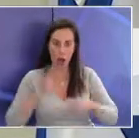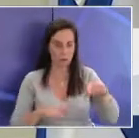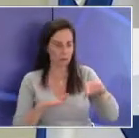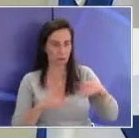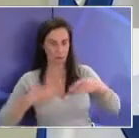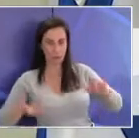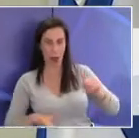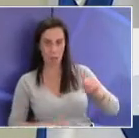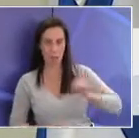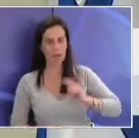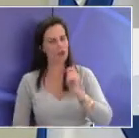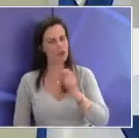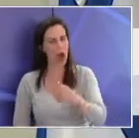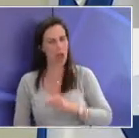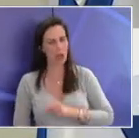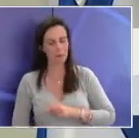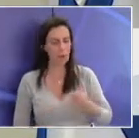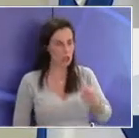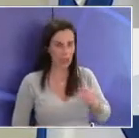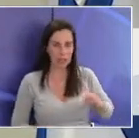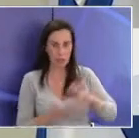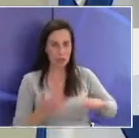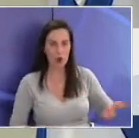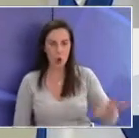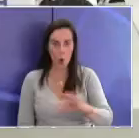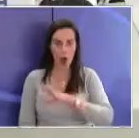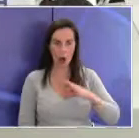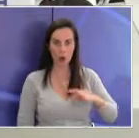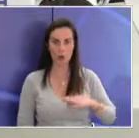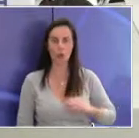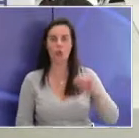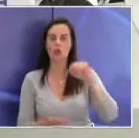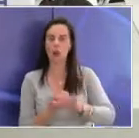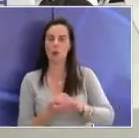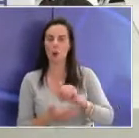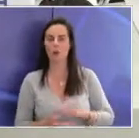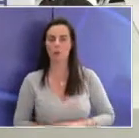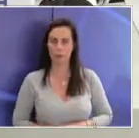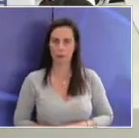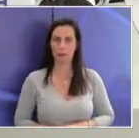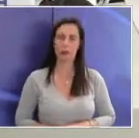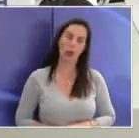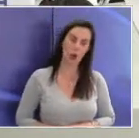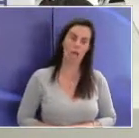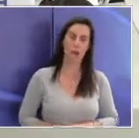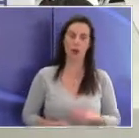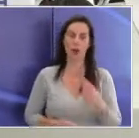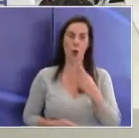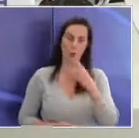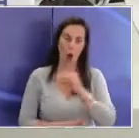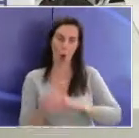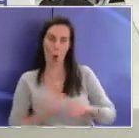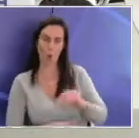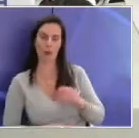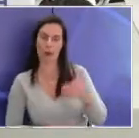כסף מהמדינה. שכספי המיסים שלנו יממנו השתמטות. טוב, אז קודם כל הוא אומר קומבינה,